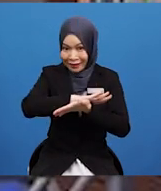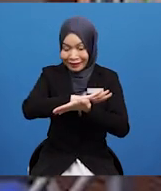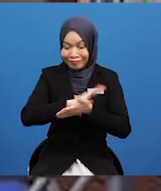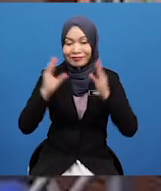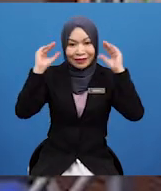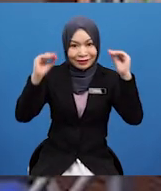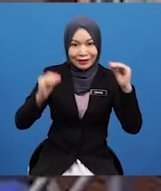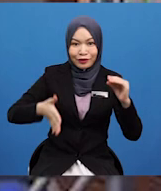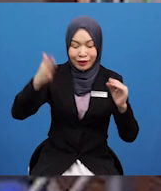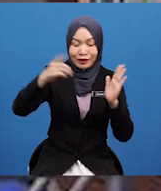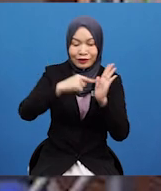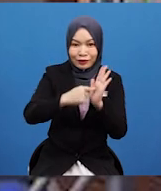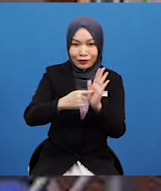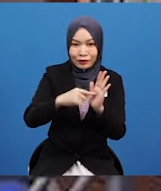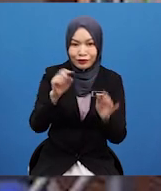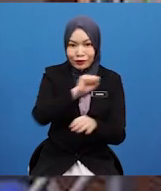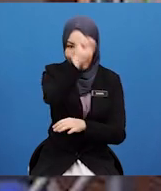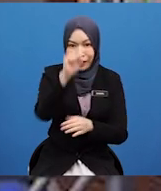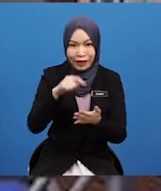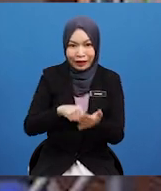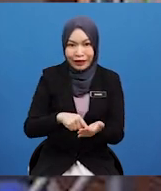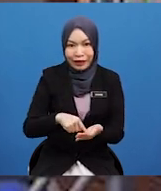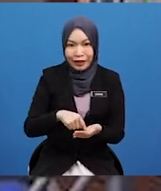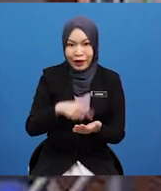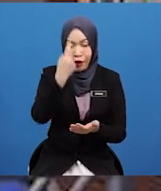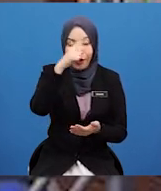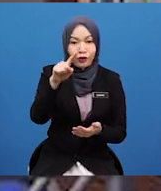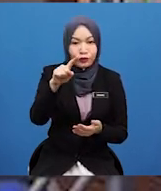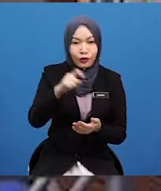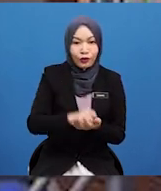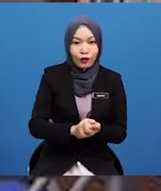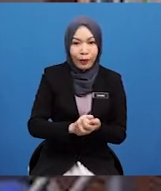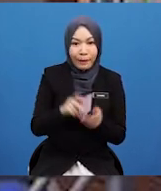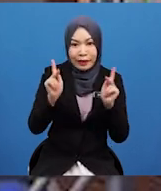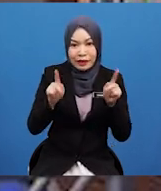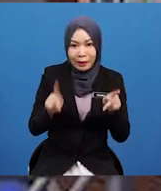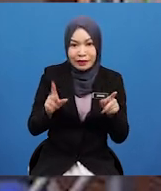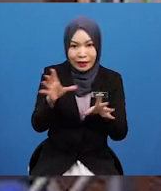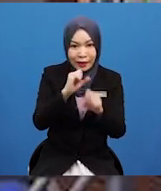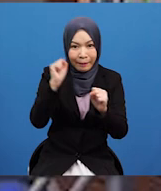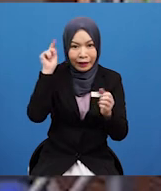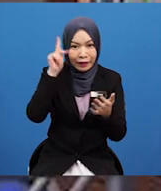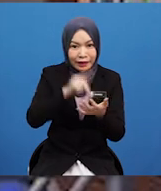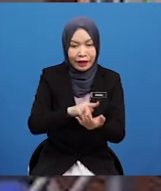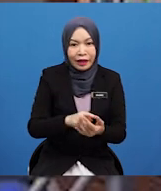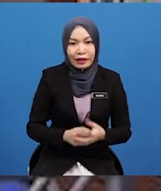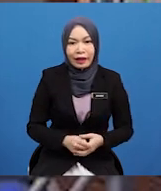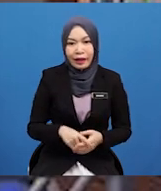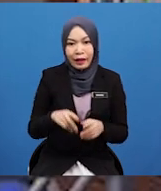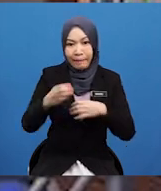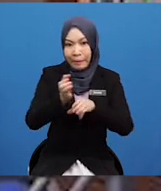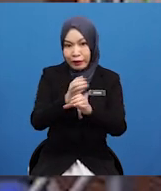berikan paparan soalan agar pelajar-pelajar dapat mengenal pasti bentuk-bentuk soalan yang sering